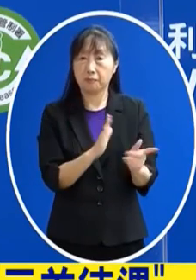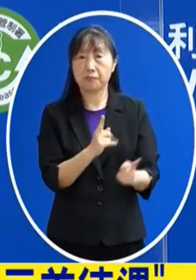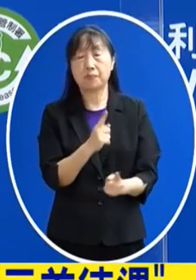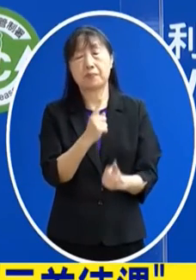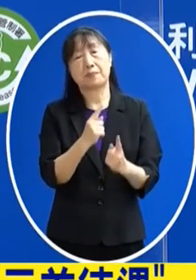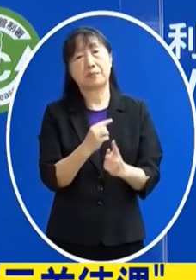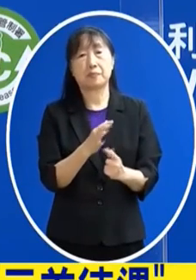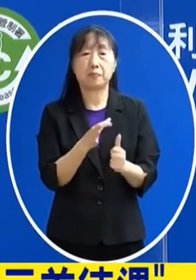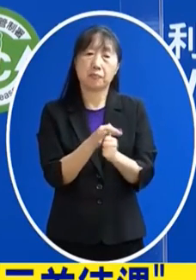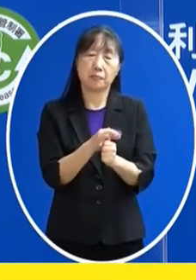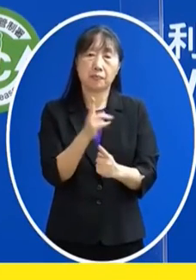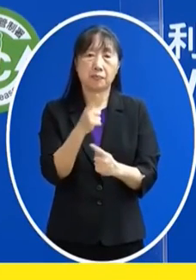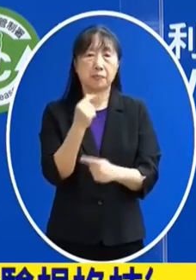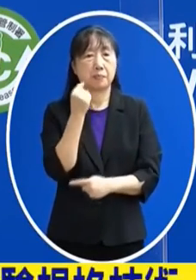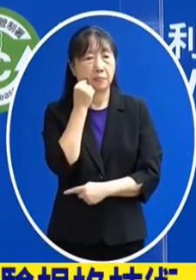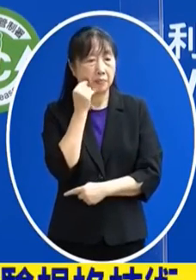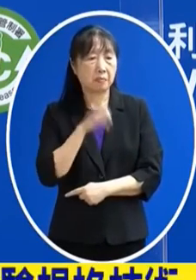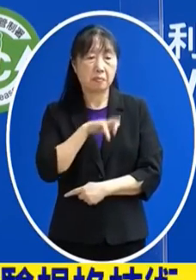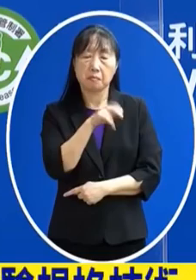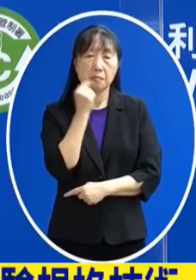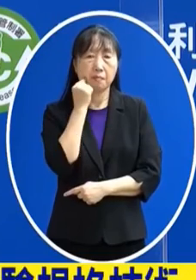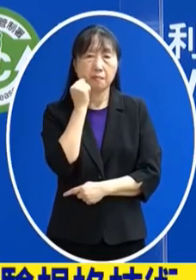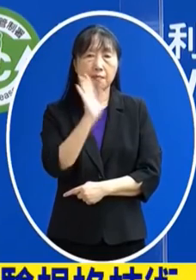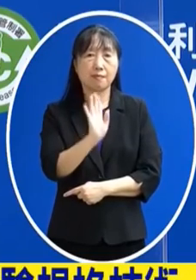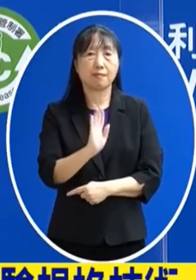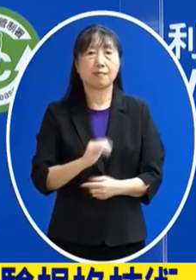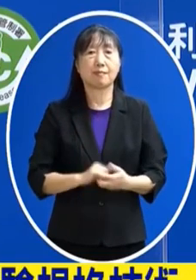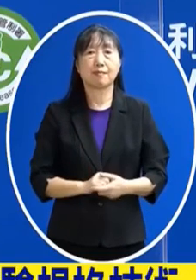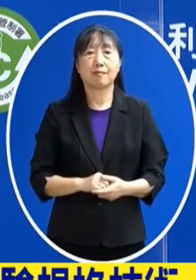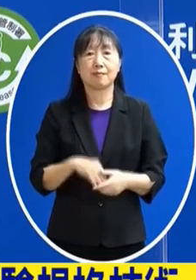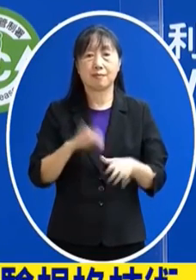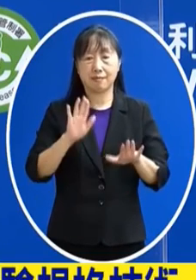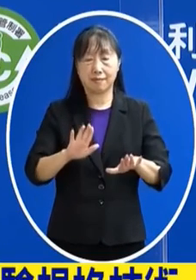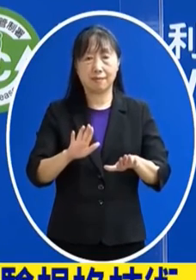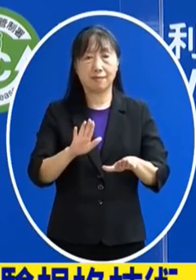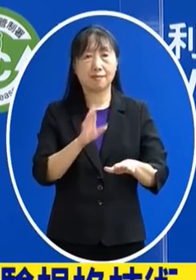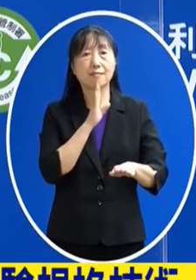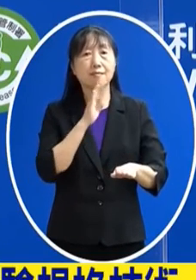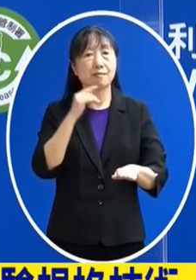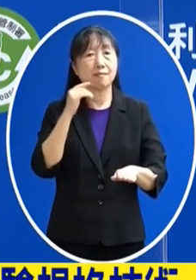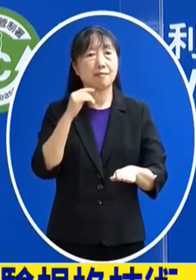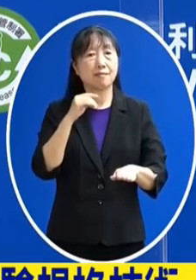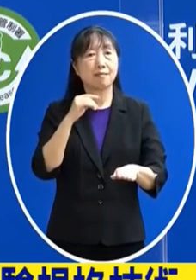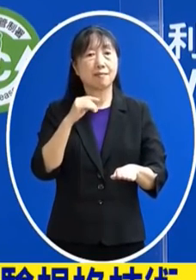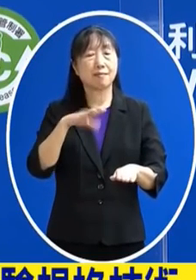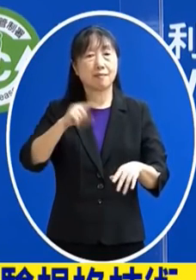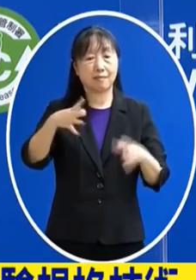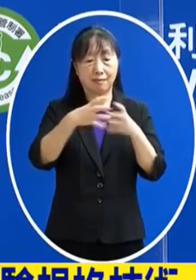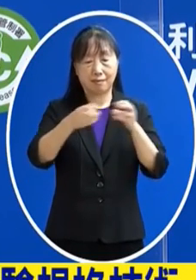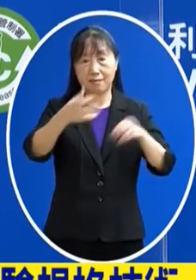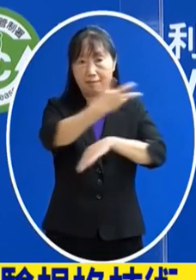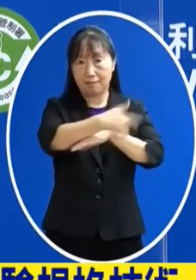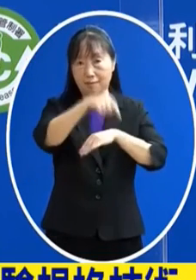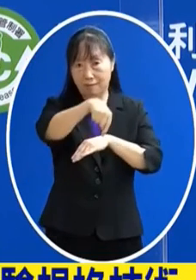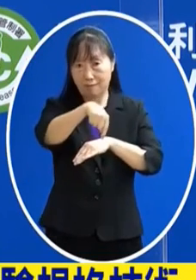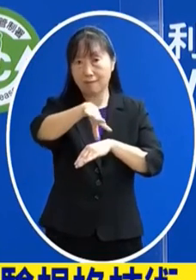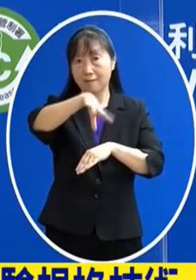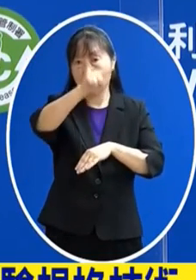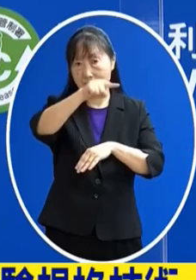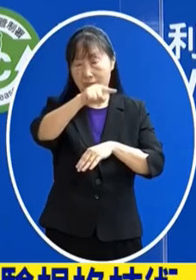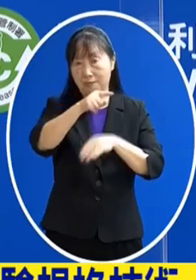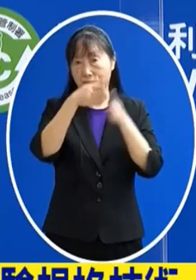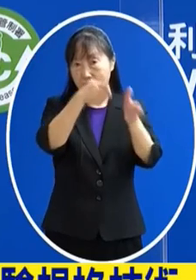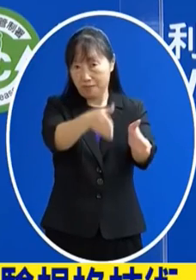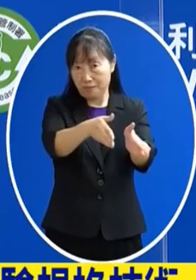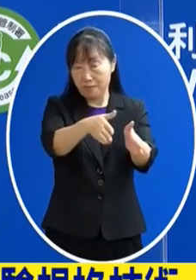限性，然后不太容易去。那我们现在的想法就是说，先把这个柏流的这个哈先推行